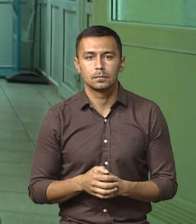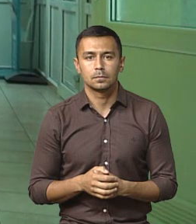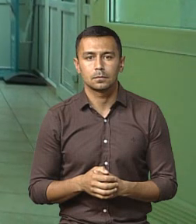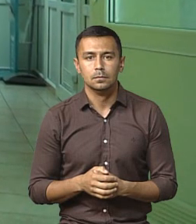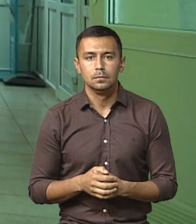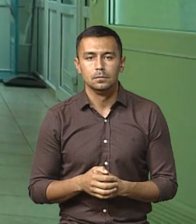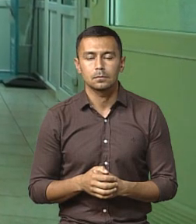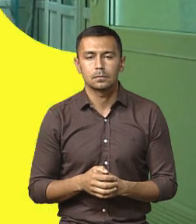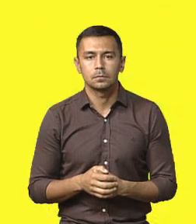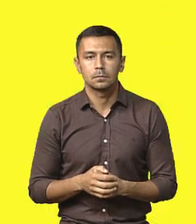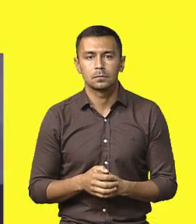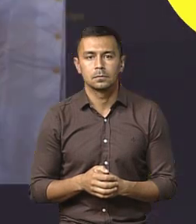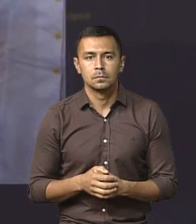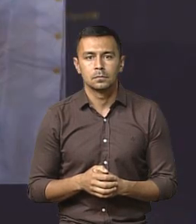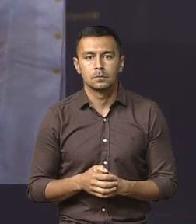Суспільному. Хмельницький.